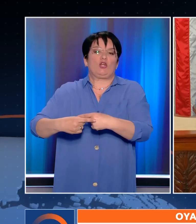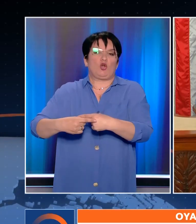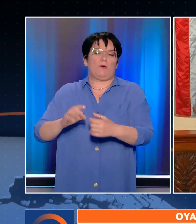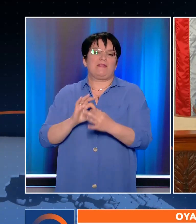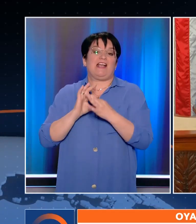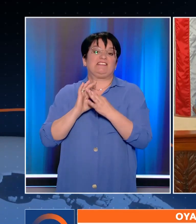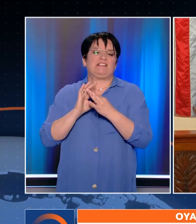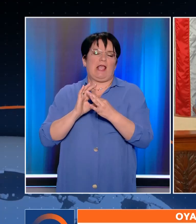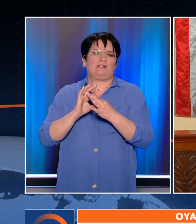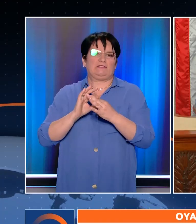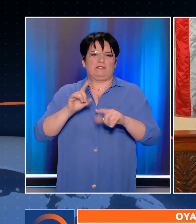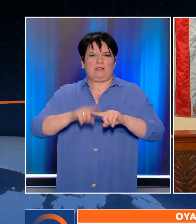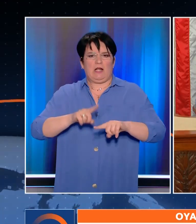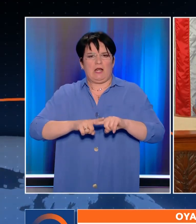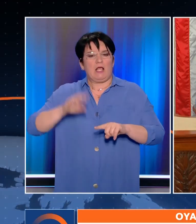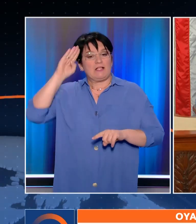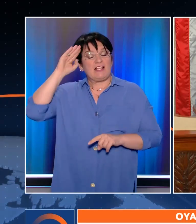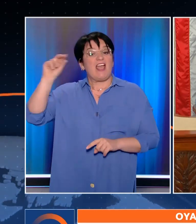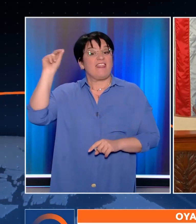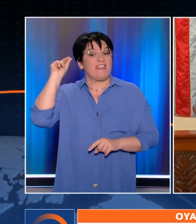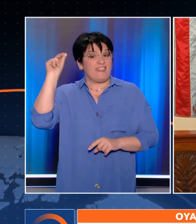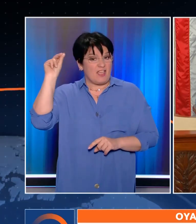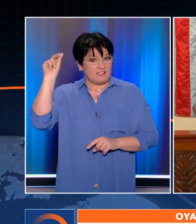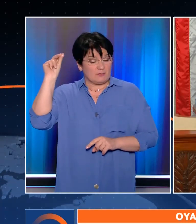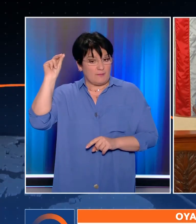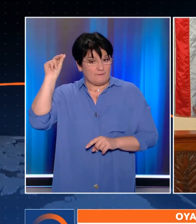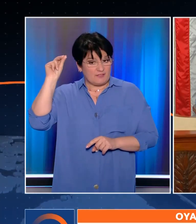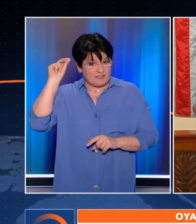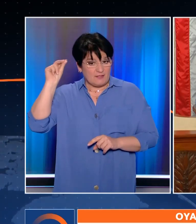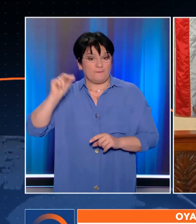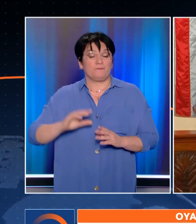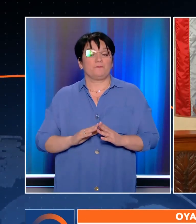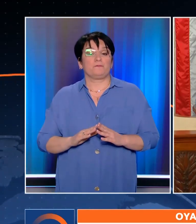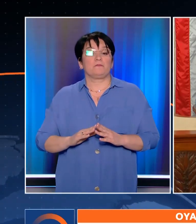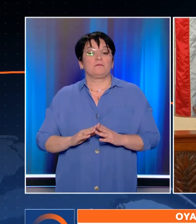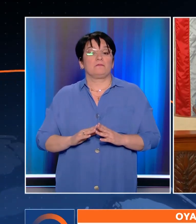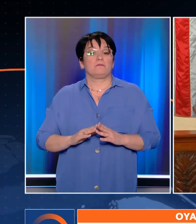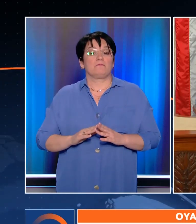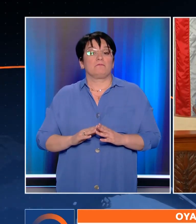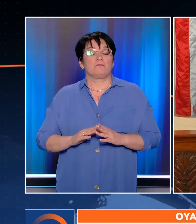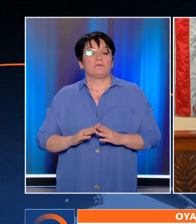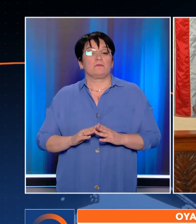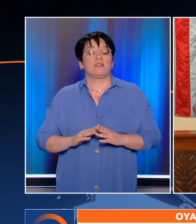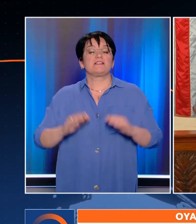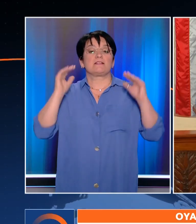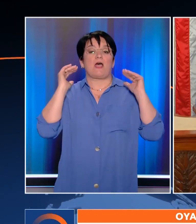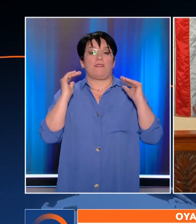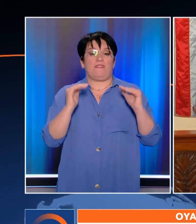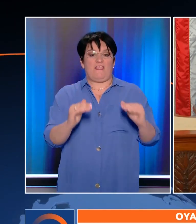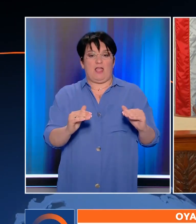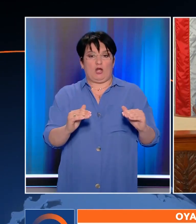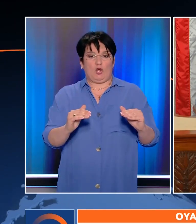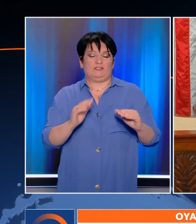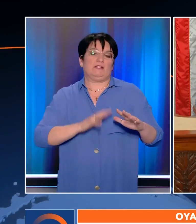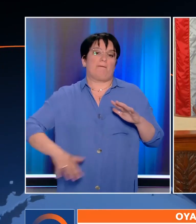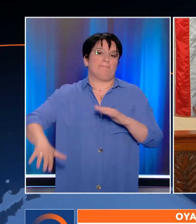σχέσης και η δέσμευσή μας υπέρ της ειρήνης και της σταθερότητας στην